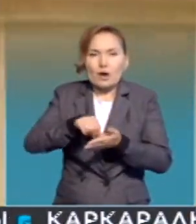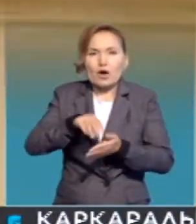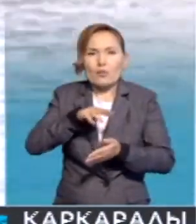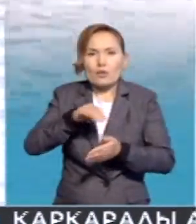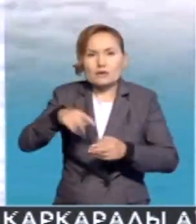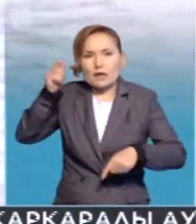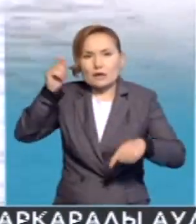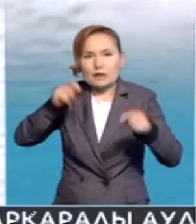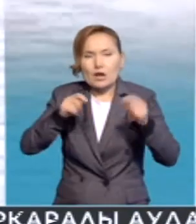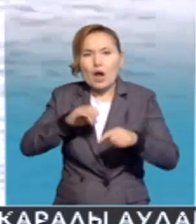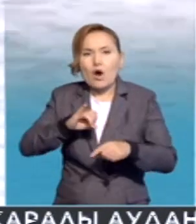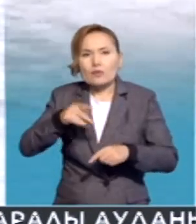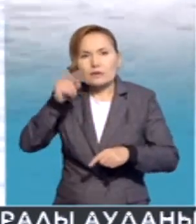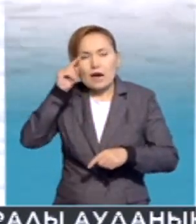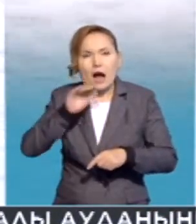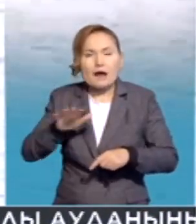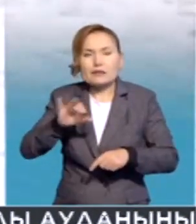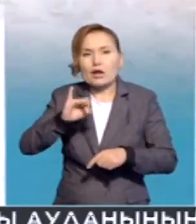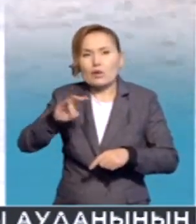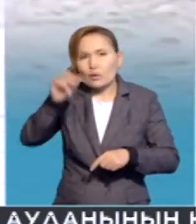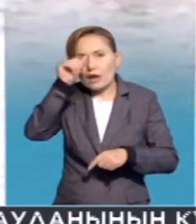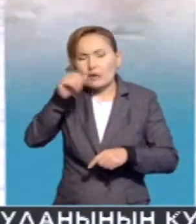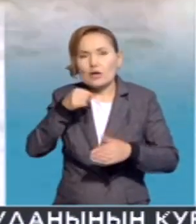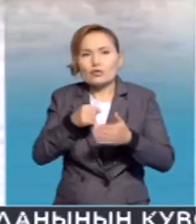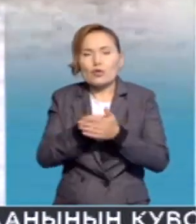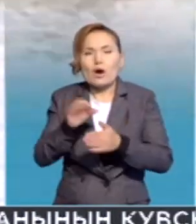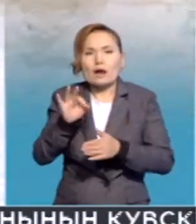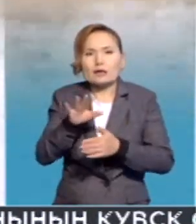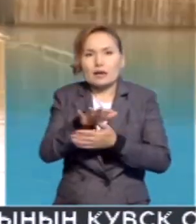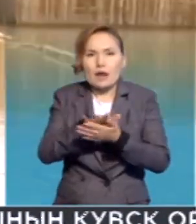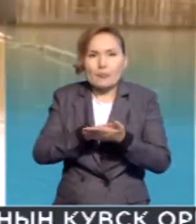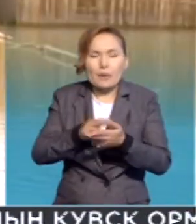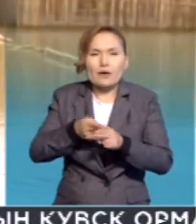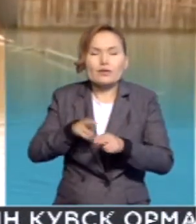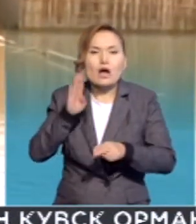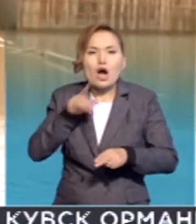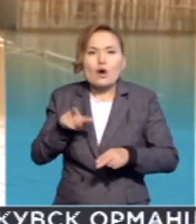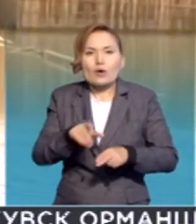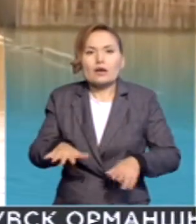жауындары оңтүстік Азияда маусым айында басталып қазанға дейін жалғасады. Осы кезеңде өзендер